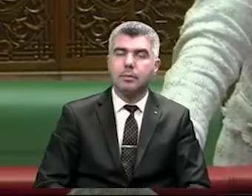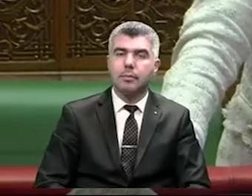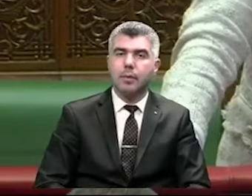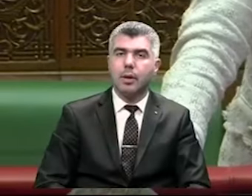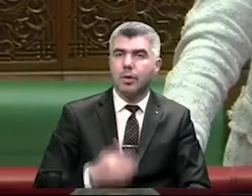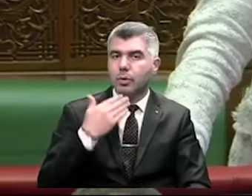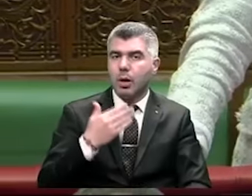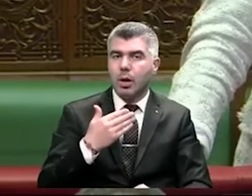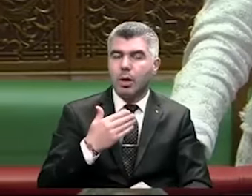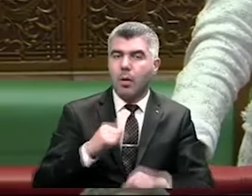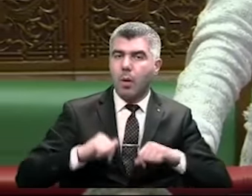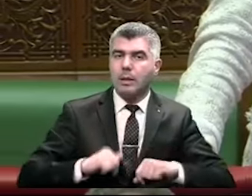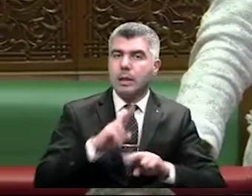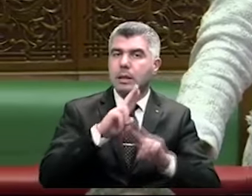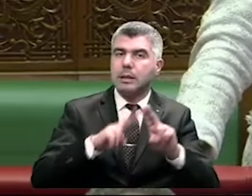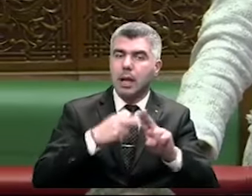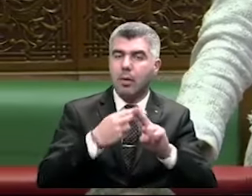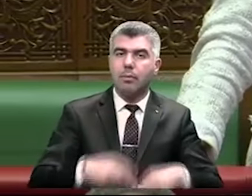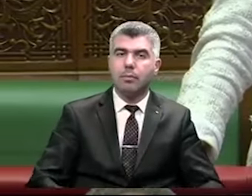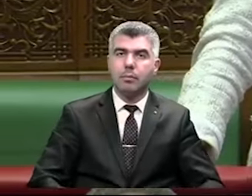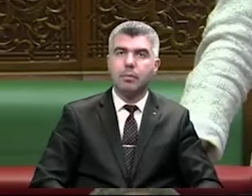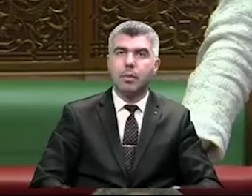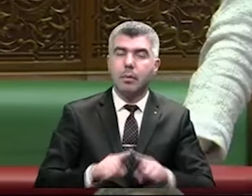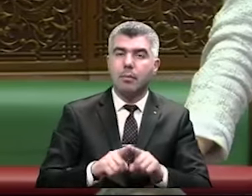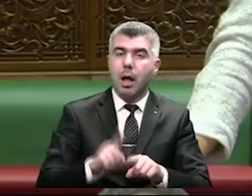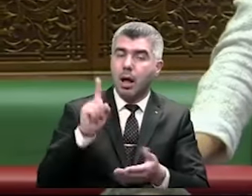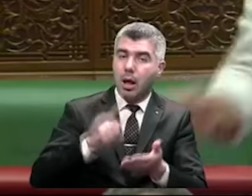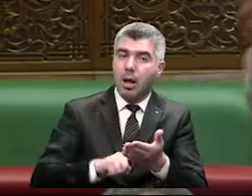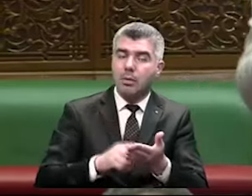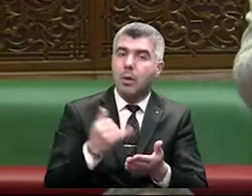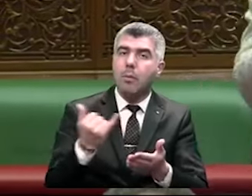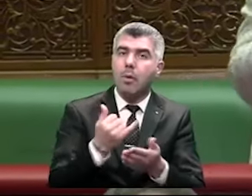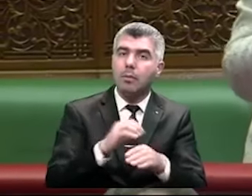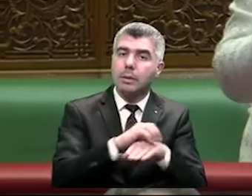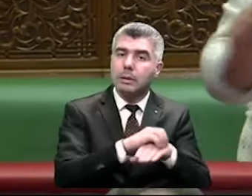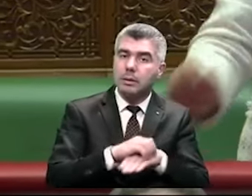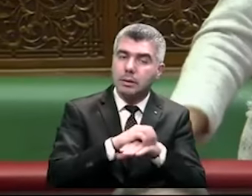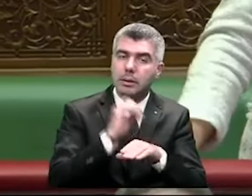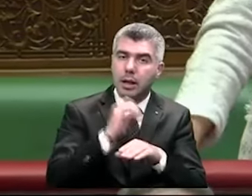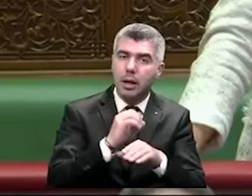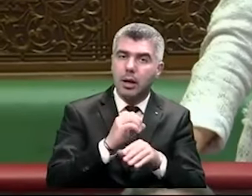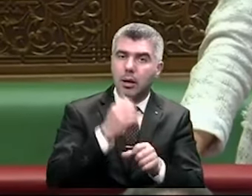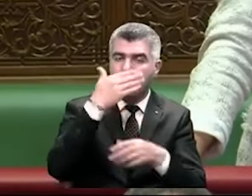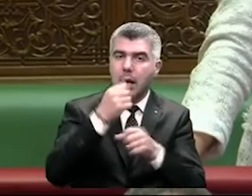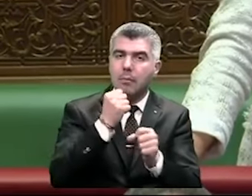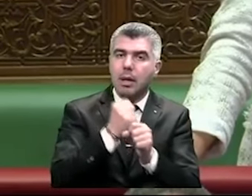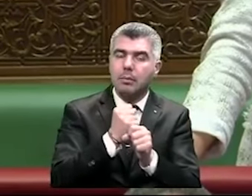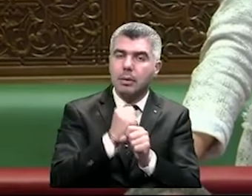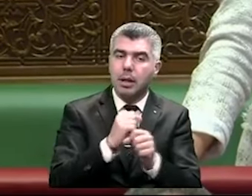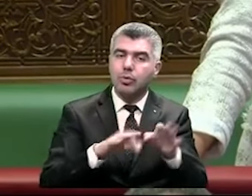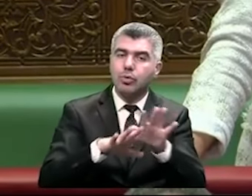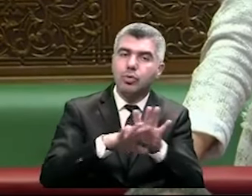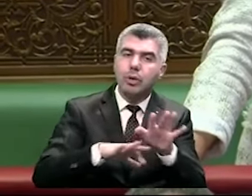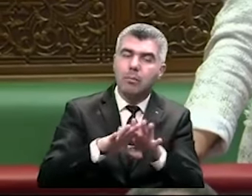سيد الوزير على الاجوبه ديالكم وبالتالي لابد ان نؤكد في فريق الاتحاد العام الشغال المغرب على ان اهم يعني ركائز الدوله الاجتماعيه